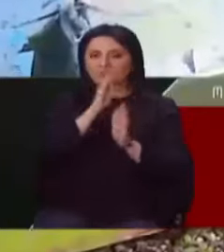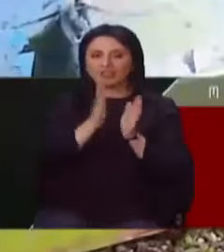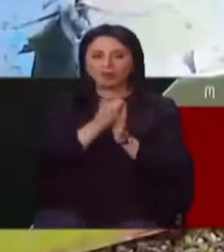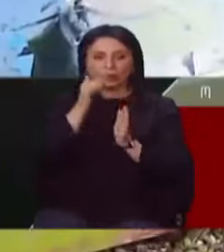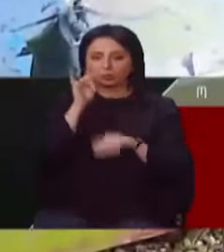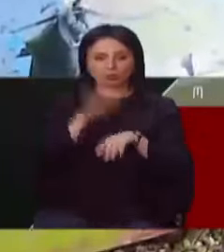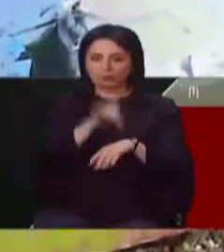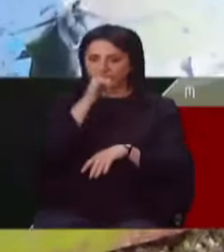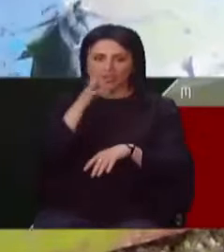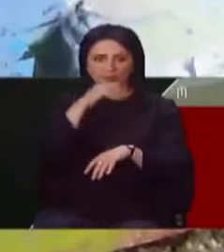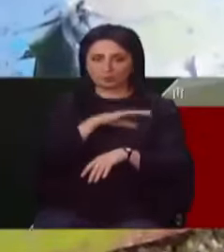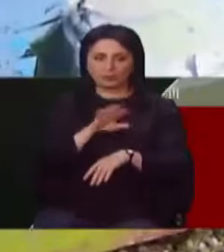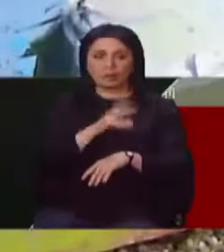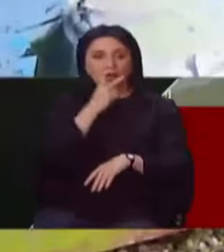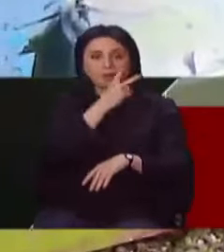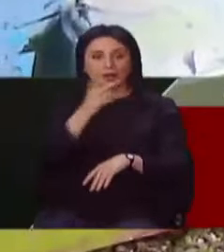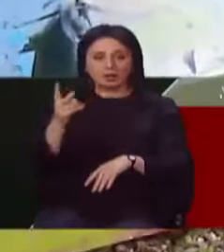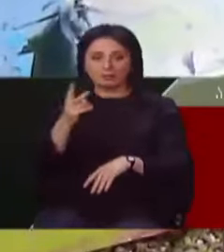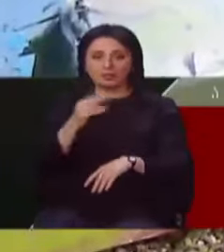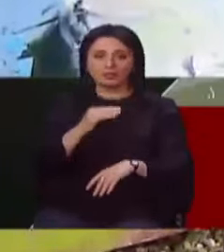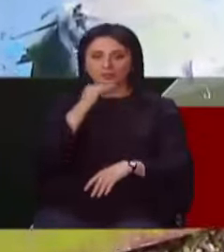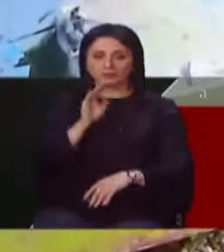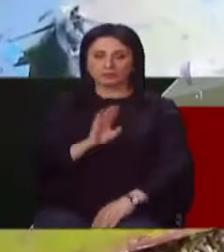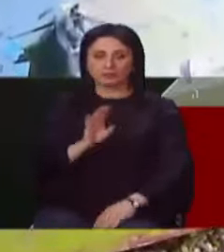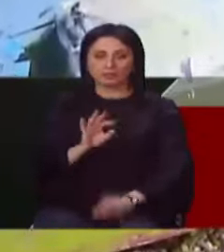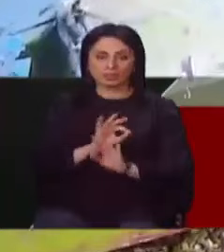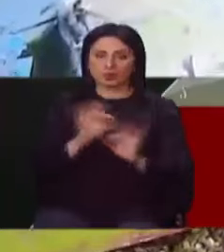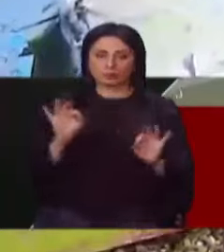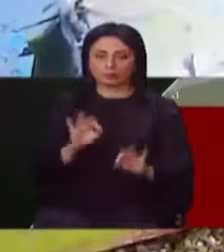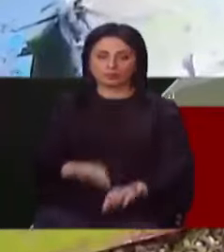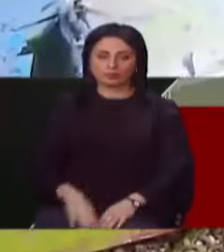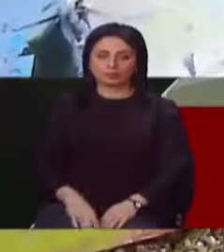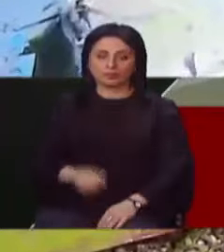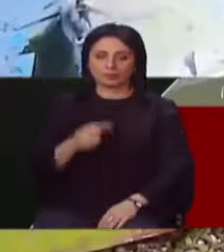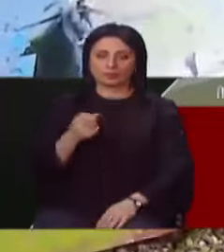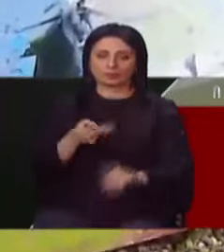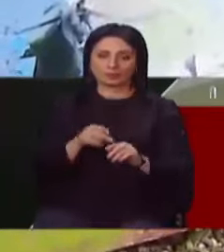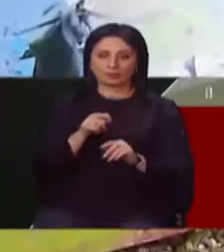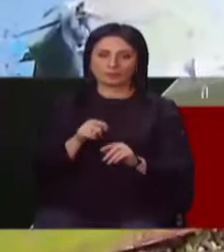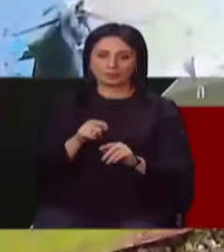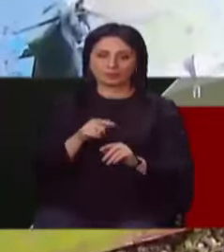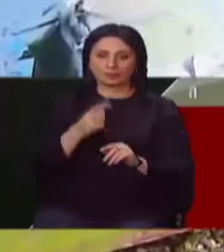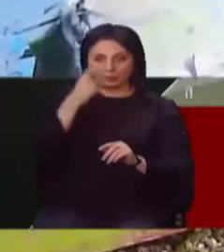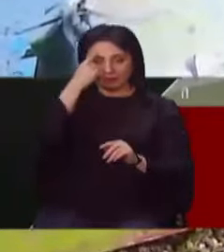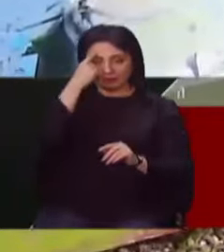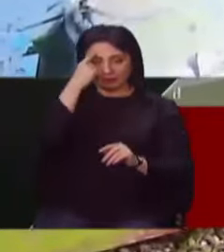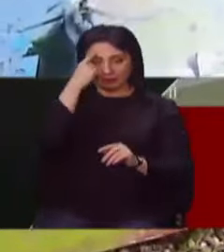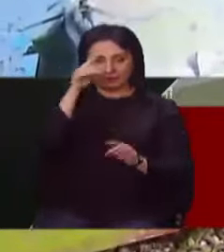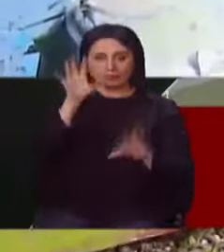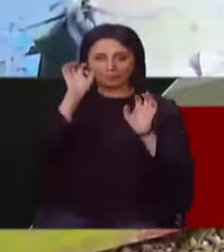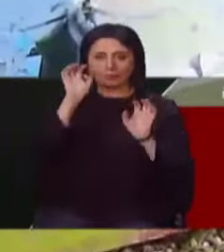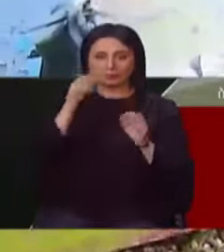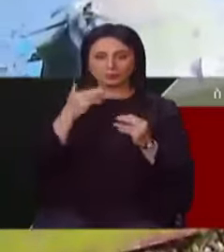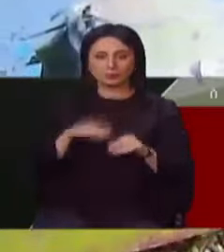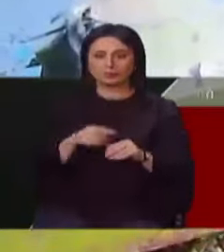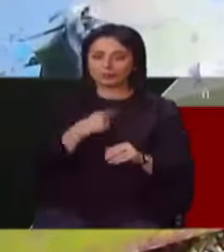არა, მაგრამ ყველაფერი ის რაც ნახეთ საოცრება იყო და ამან საწინდარი